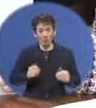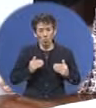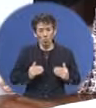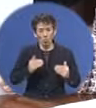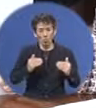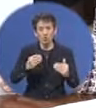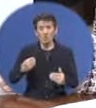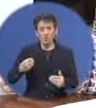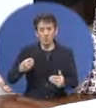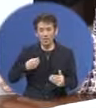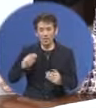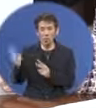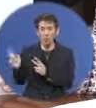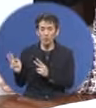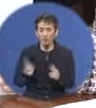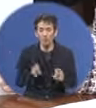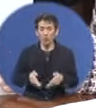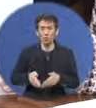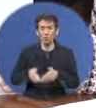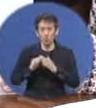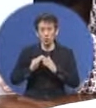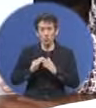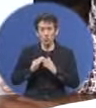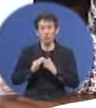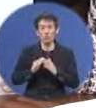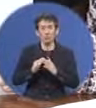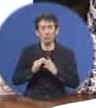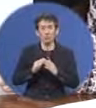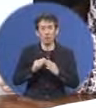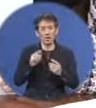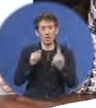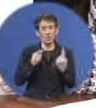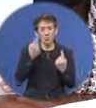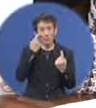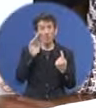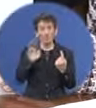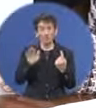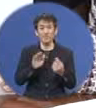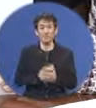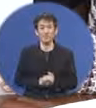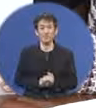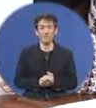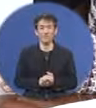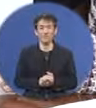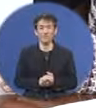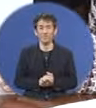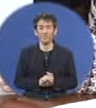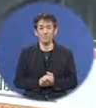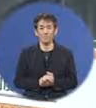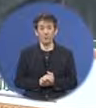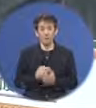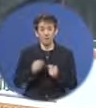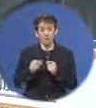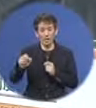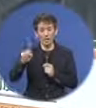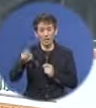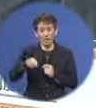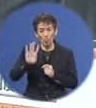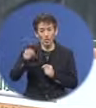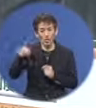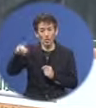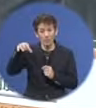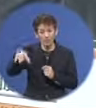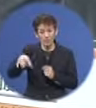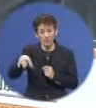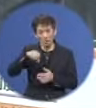進の制度っていうのを作ろうとしたのが第一の柱なんですね、はい、でこれは長野県なんかでですね大変